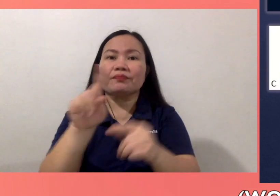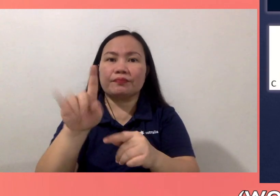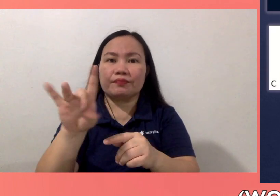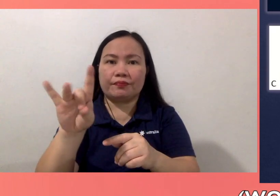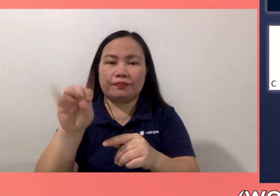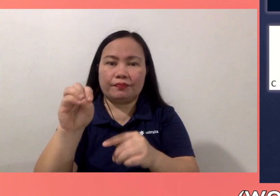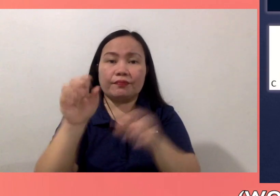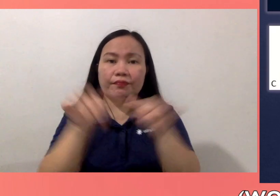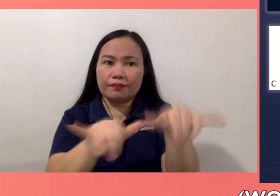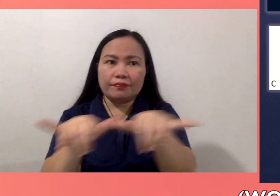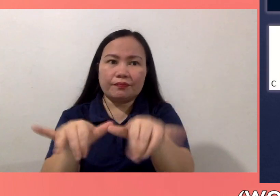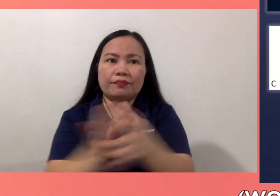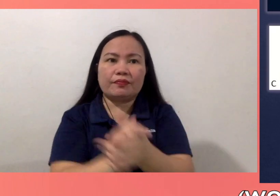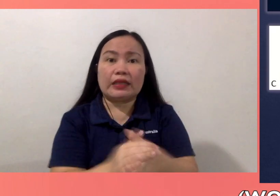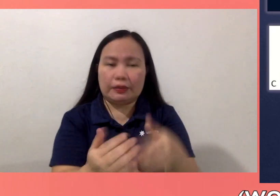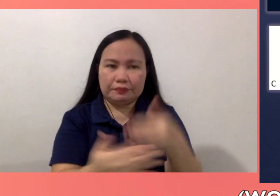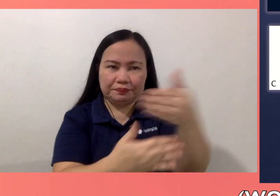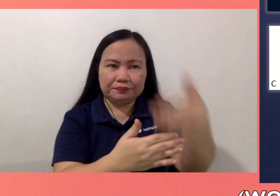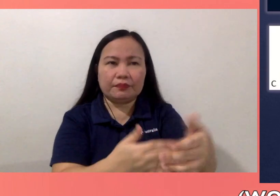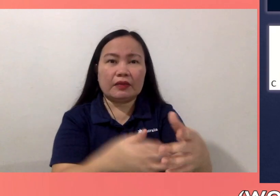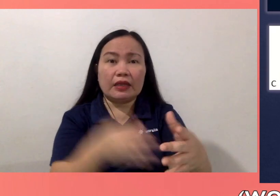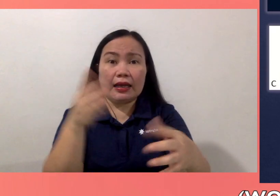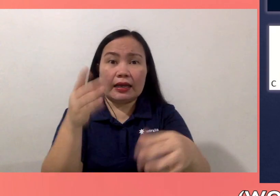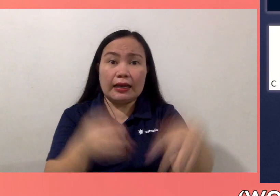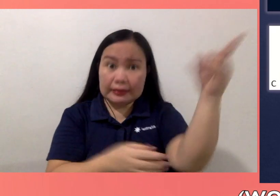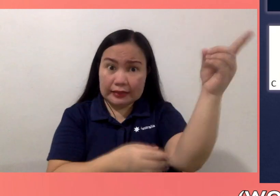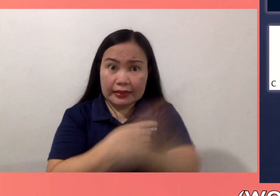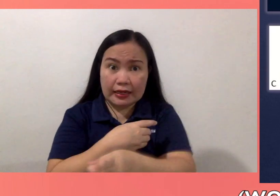other. So, let's say we have a quadrilateral